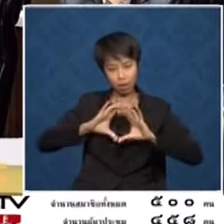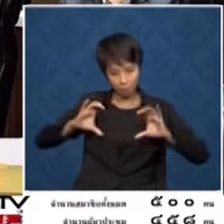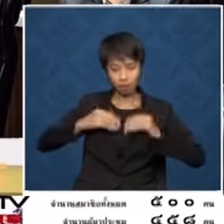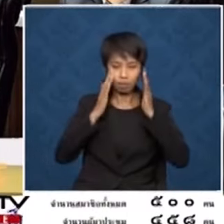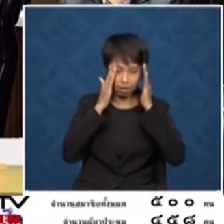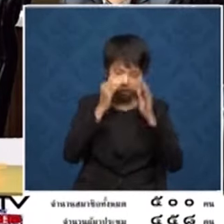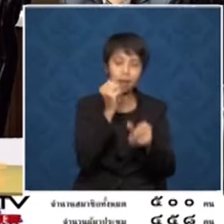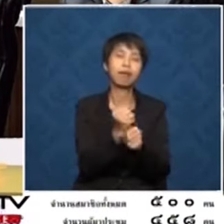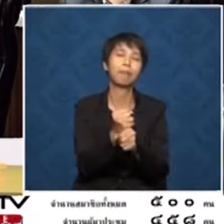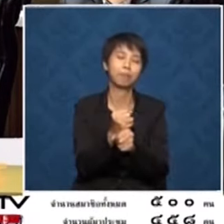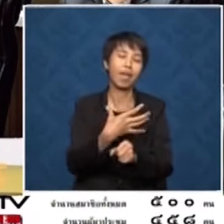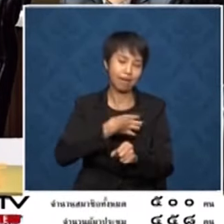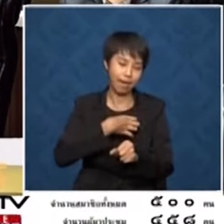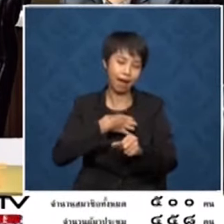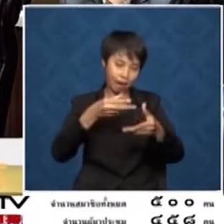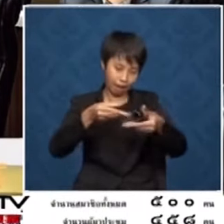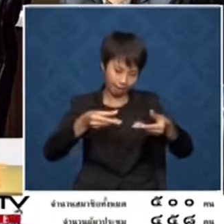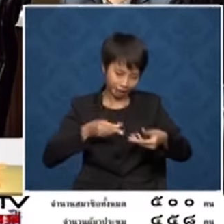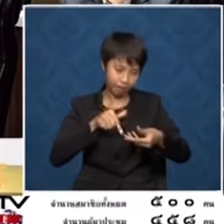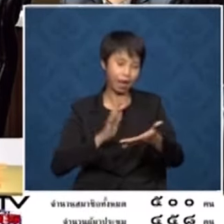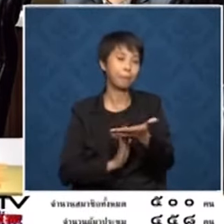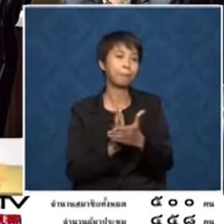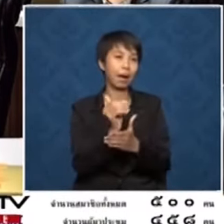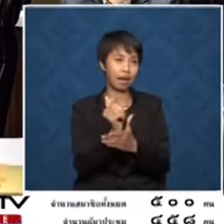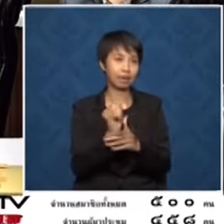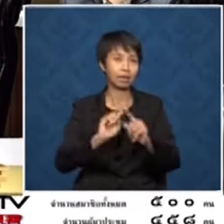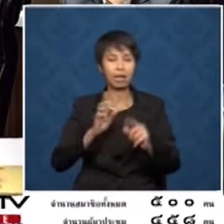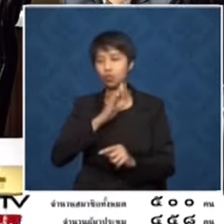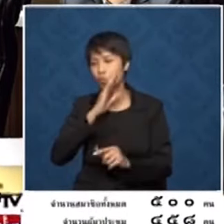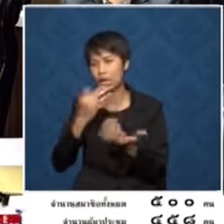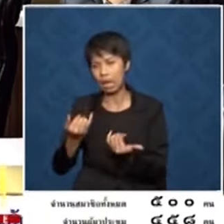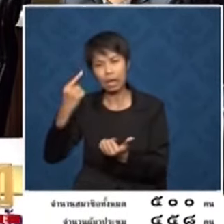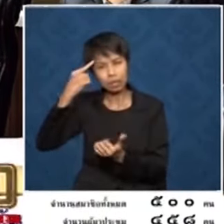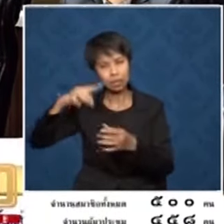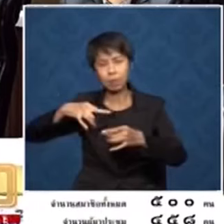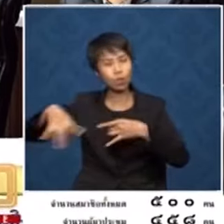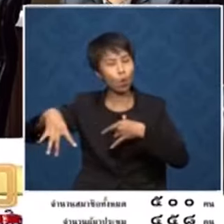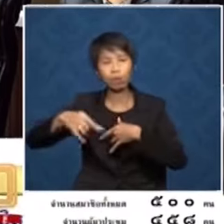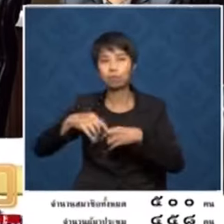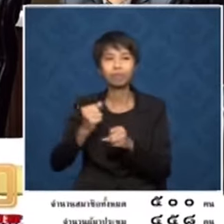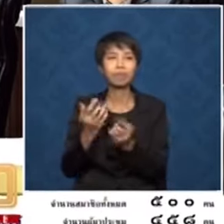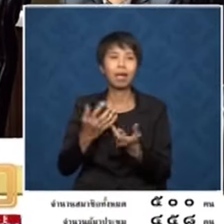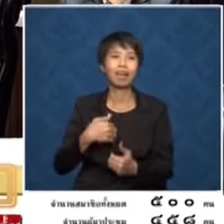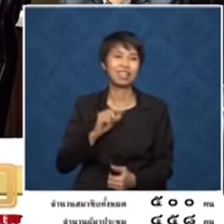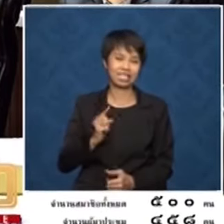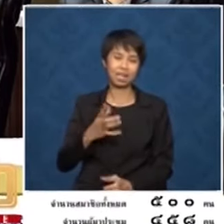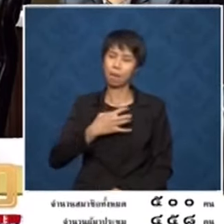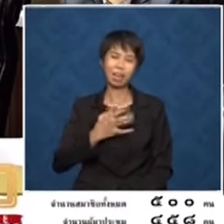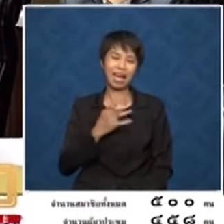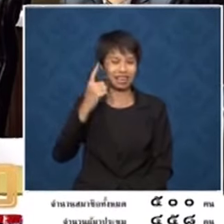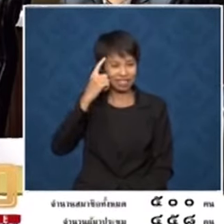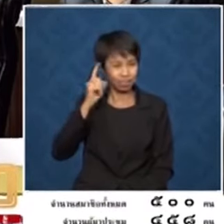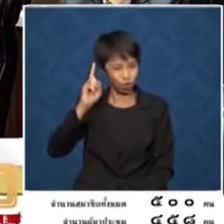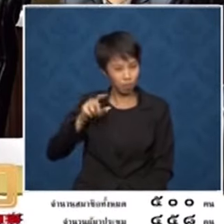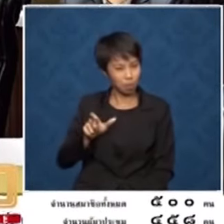งั้นใช่มั้ยอ่าแล้วพออ้าพอตกลงว่าจะนับนับแบบไหนอีกค่ะแล้วมีการต่อว่าด้วยเห็นมั้ยเมื่อสักครู่ที่ฟังไปค่ะ